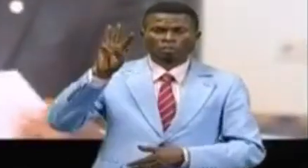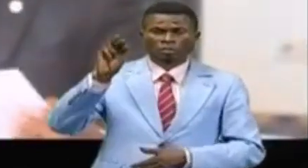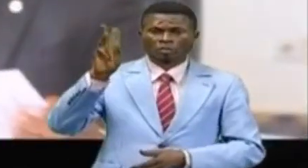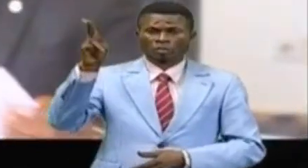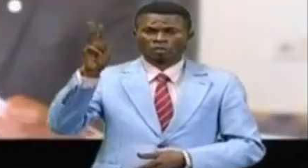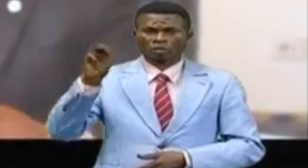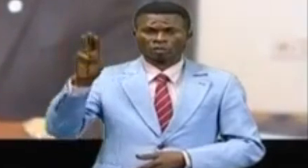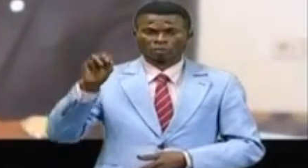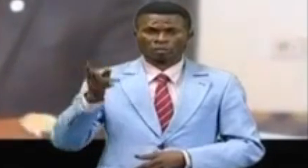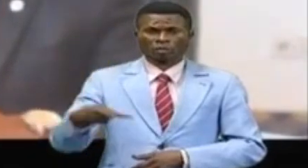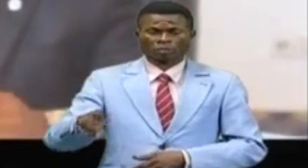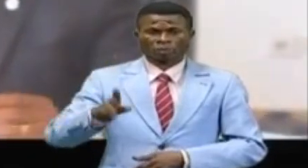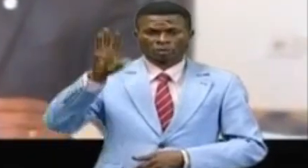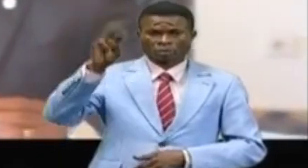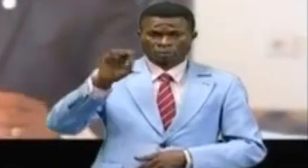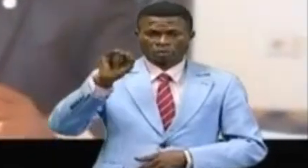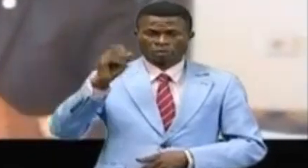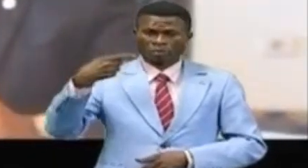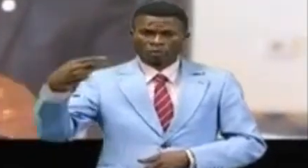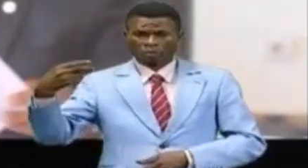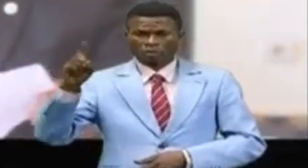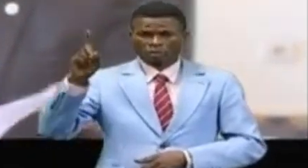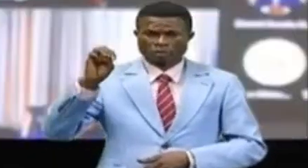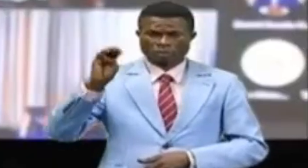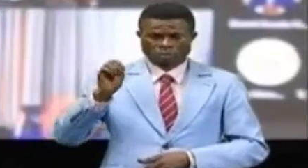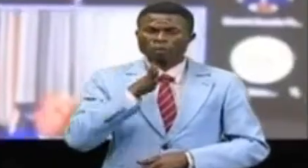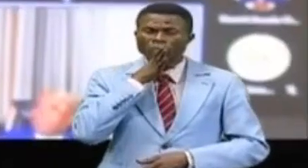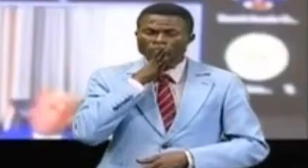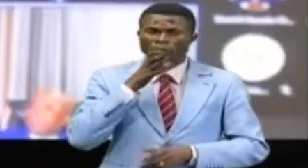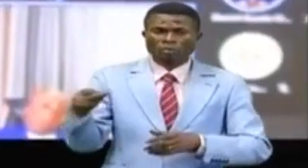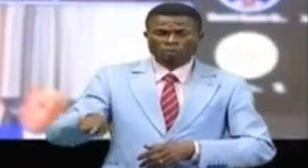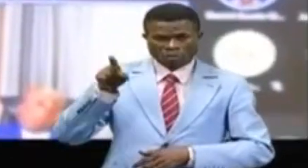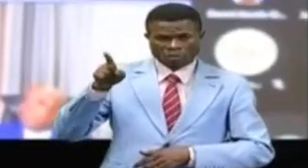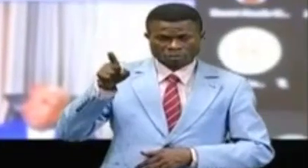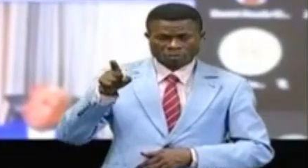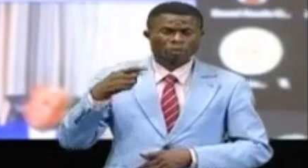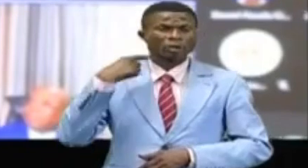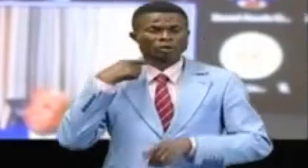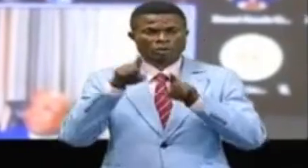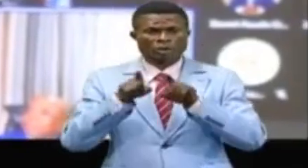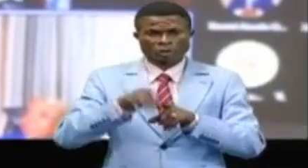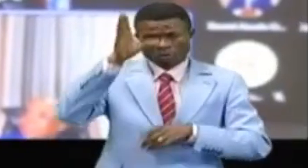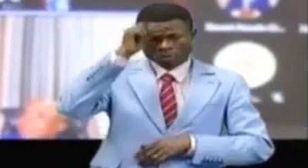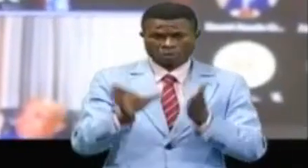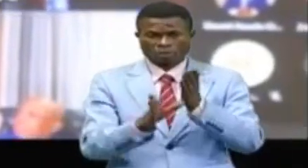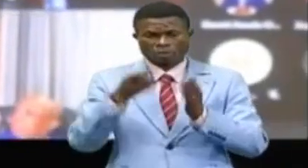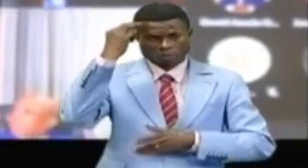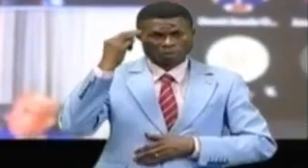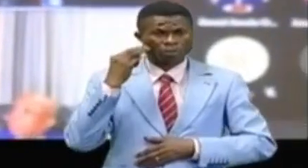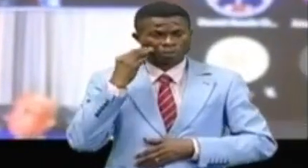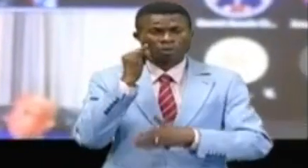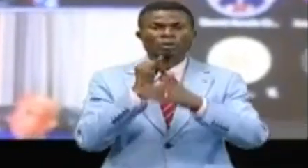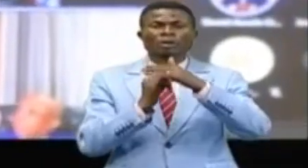Maïndomé, qui s'étendent depuis un certain temps sur les provinces du Kwango et du Kwilu. Le vice-premier ministre, ministre